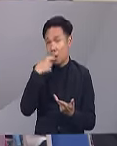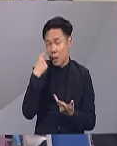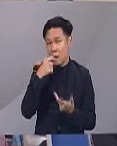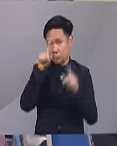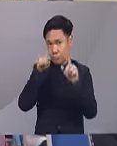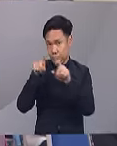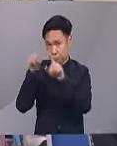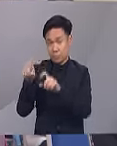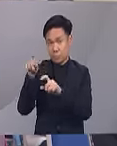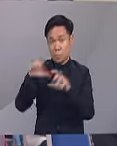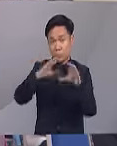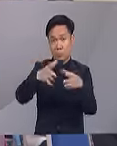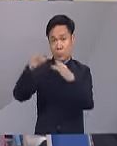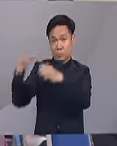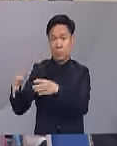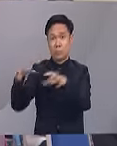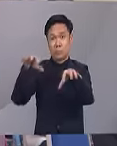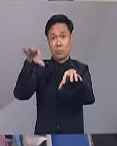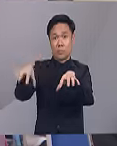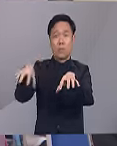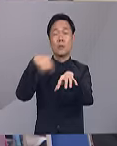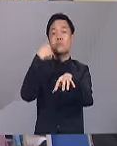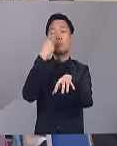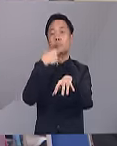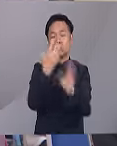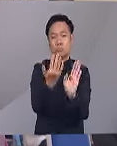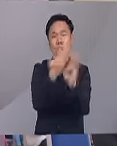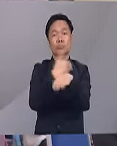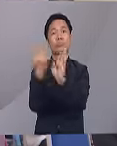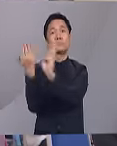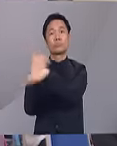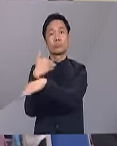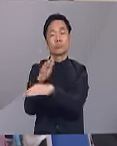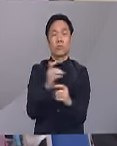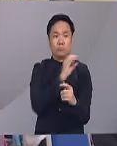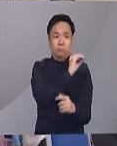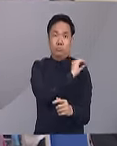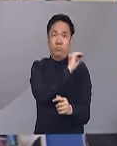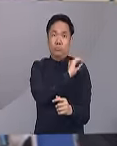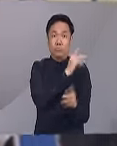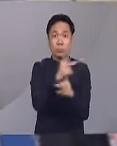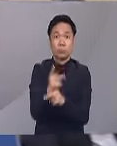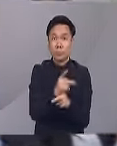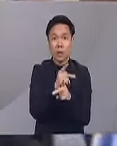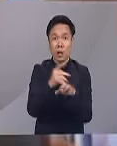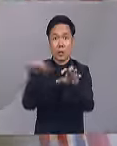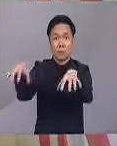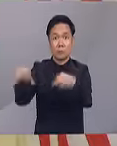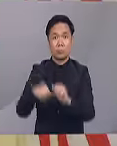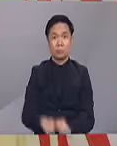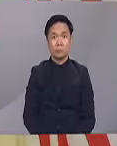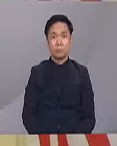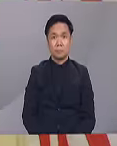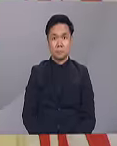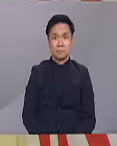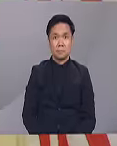dikuarantin, siapa yang akan terlibat mengambil alih penugasan di depot berkenaan? Sekian, terima kasih Dr. Sri. Okey, setakat hari ini kita